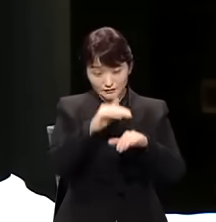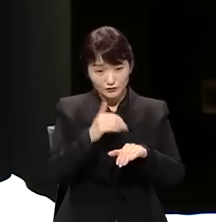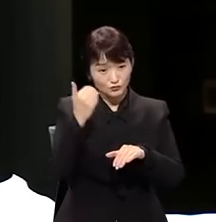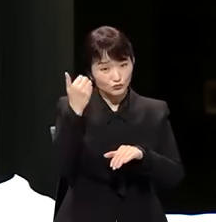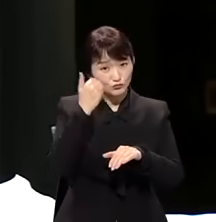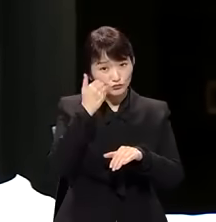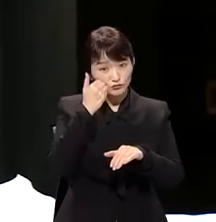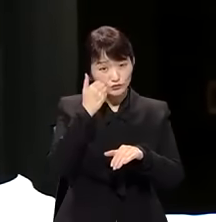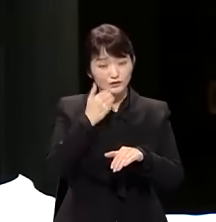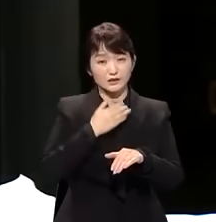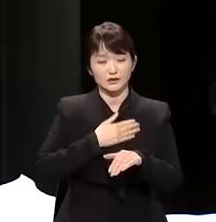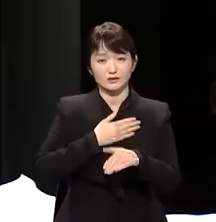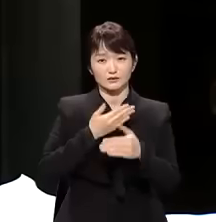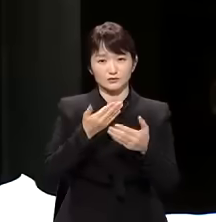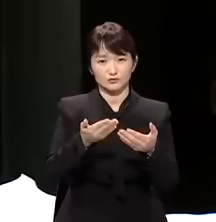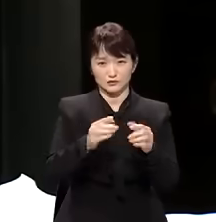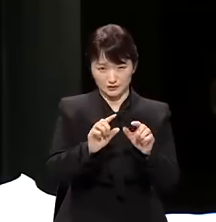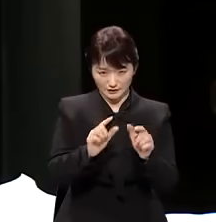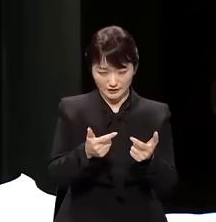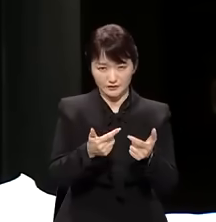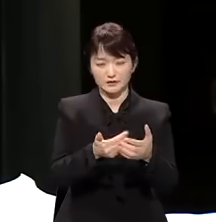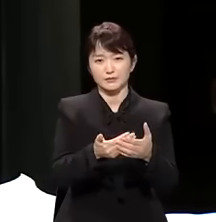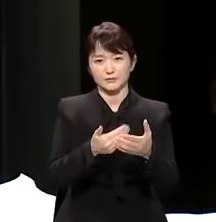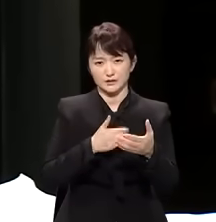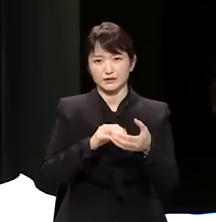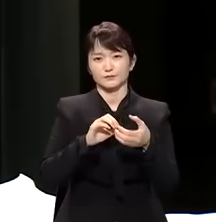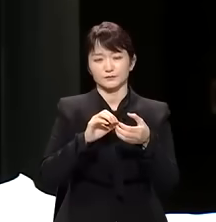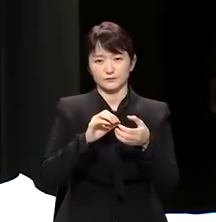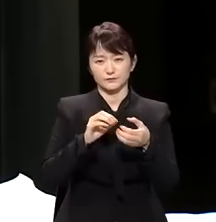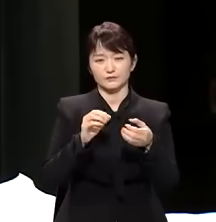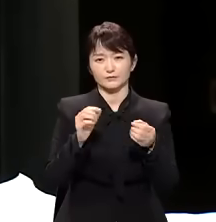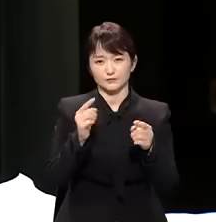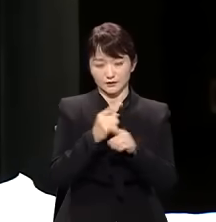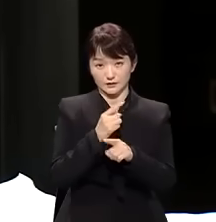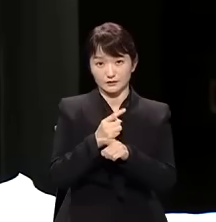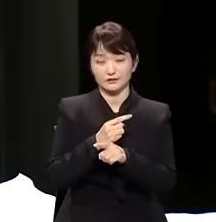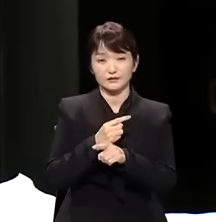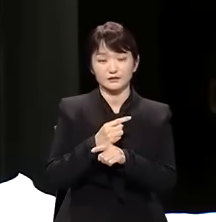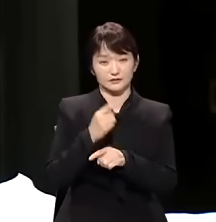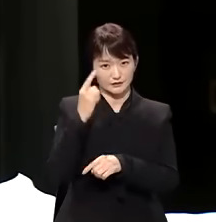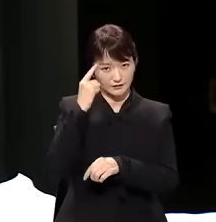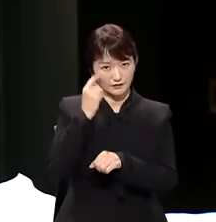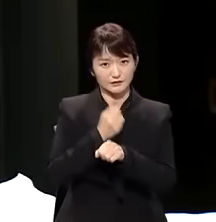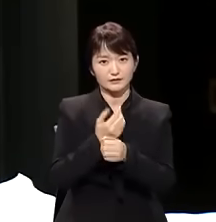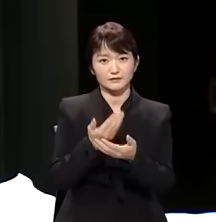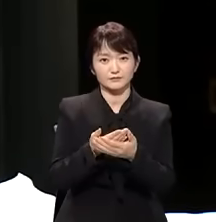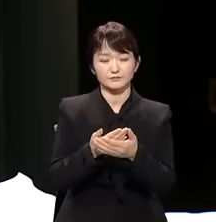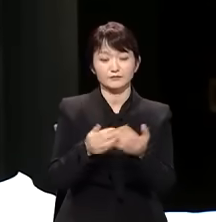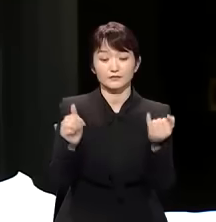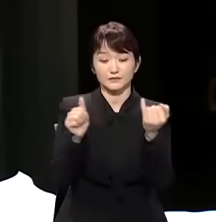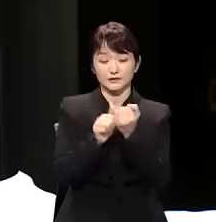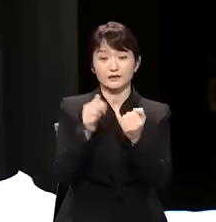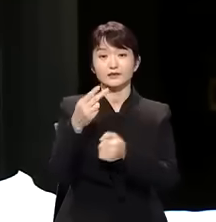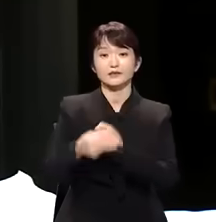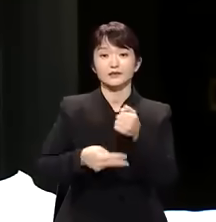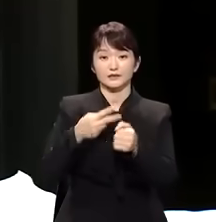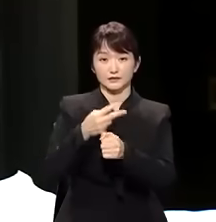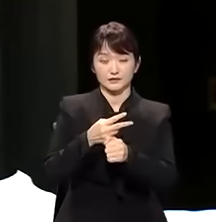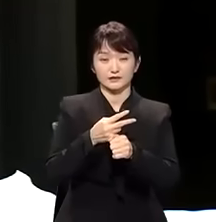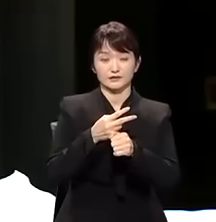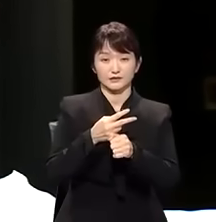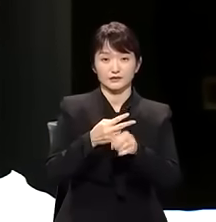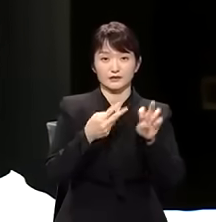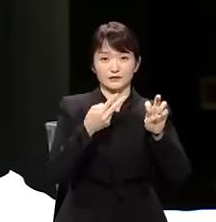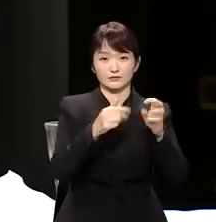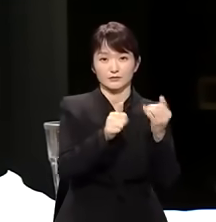등을 이후로 일부 각색했다는 점 미리 말씀드리고요 자 결혼한지 이제 막 2년 차에 접어든 30대 부부 얼마나 막